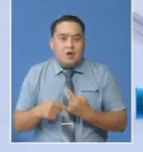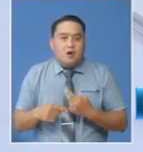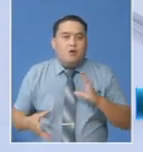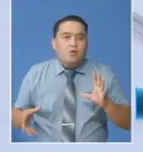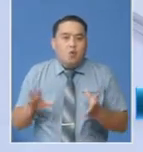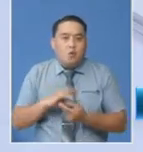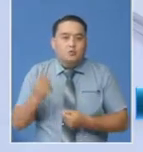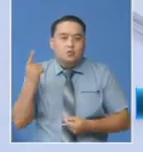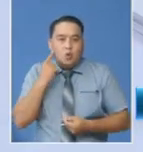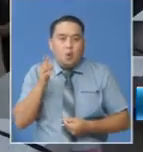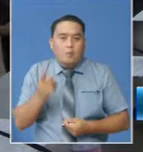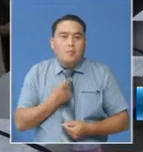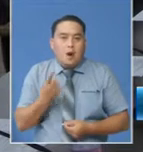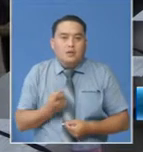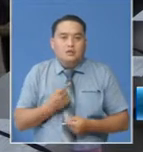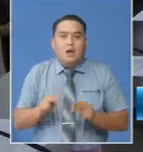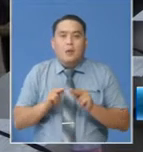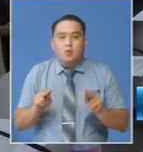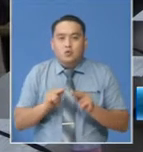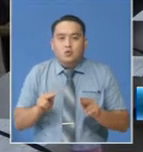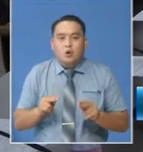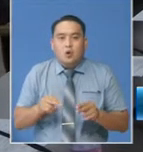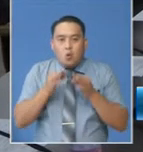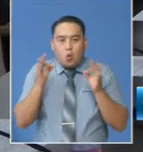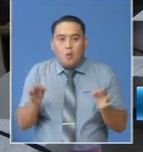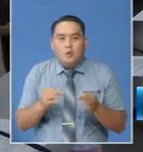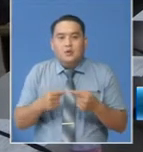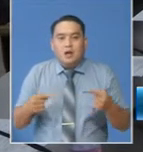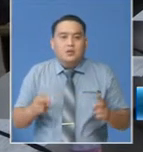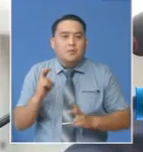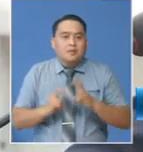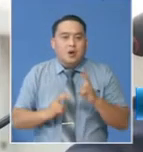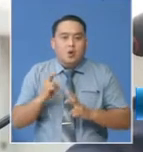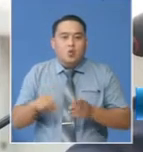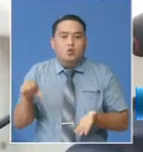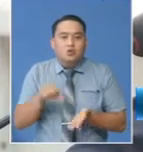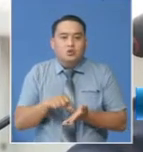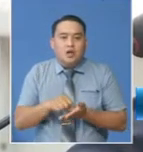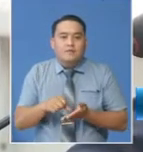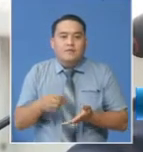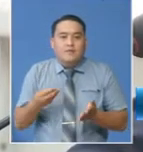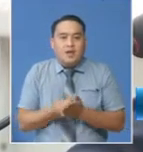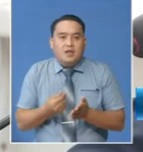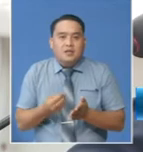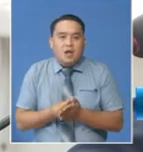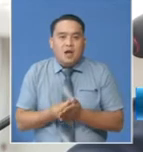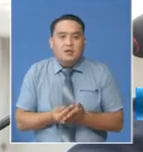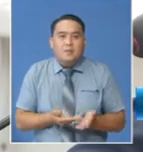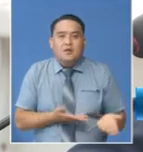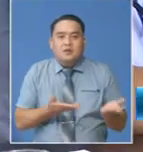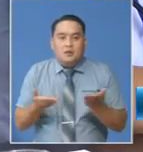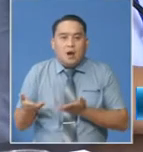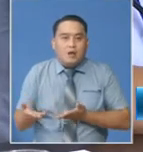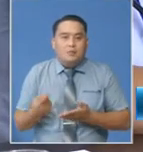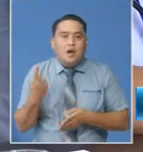общем, слушатели ждут мастер-классы, тренинги, стажировки на различных предприятиях. К участию в финансовом ликбезе приглашены по